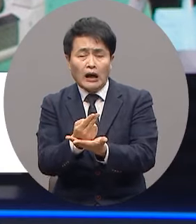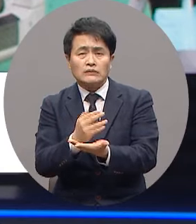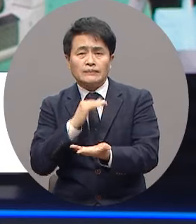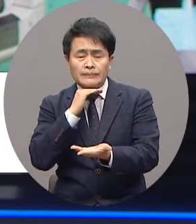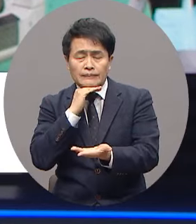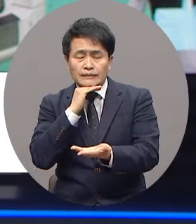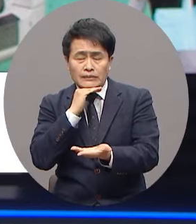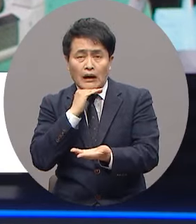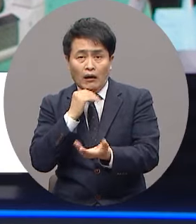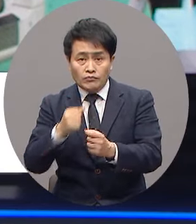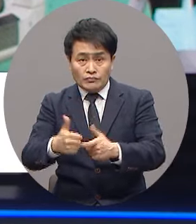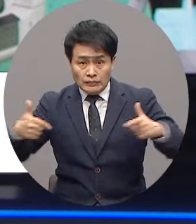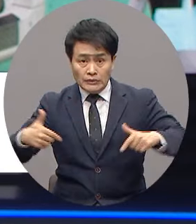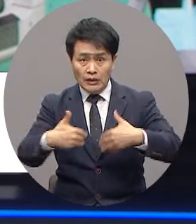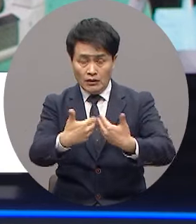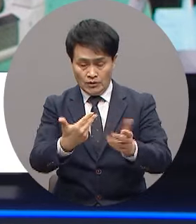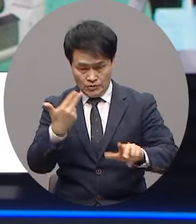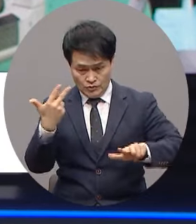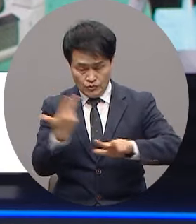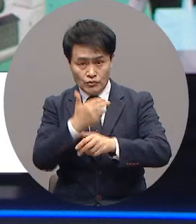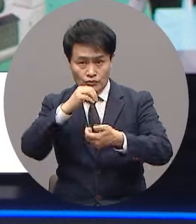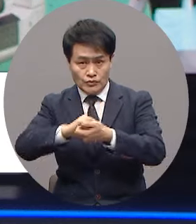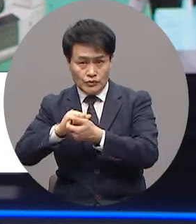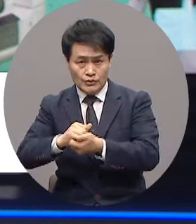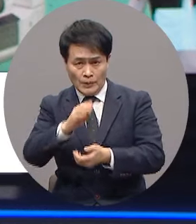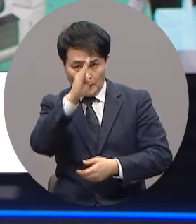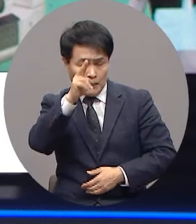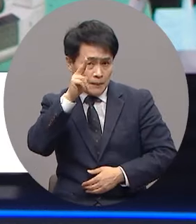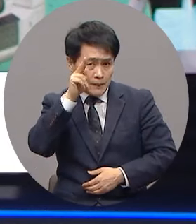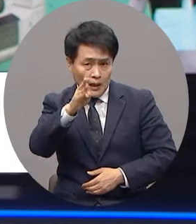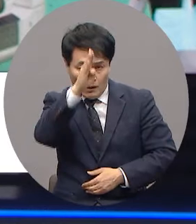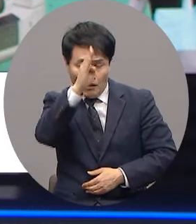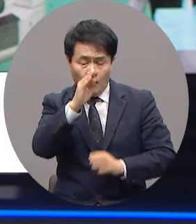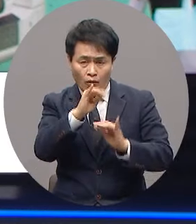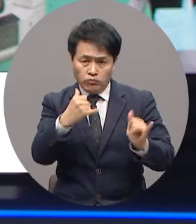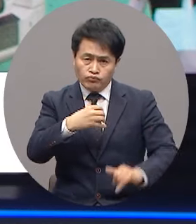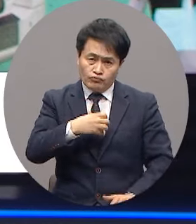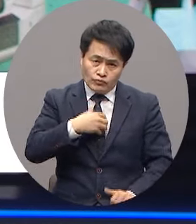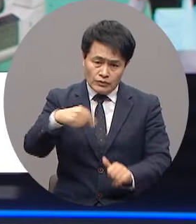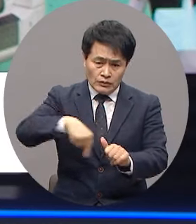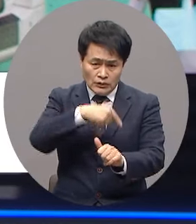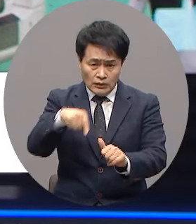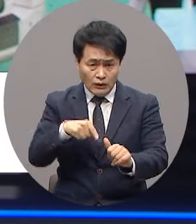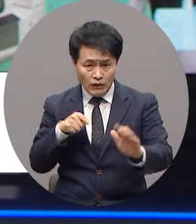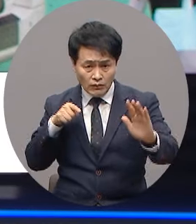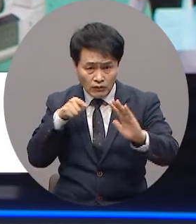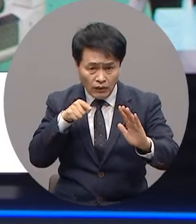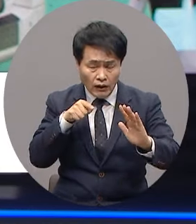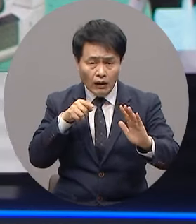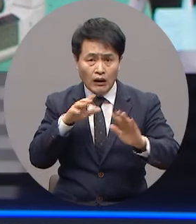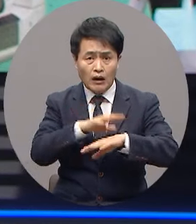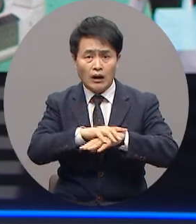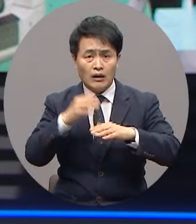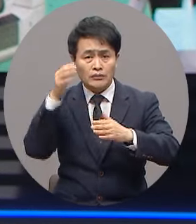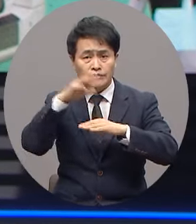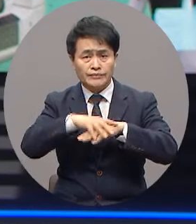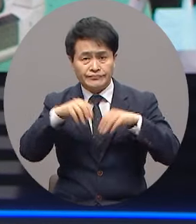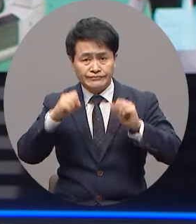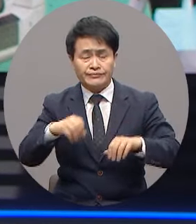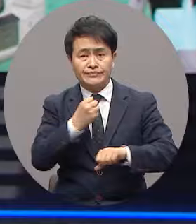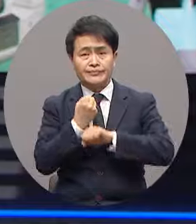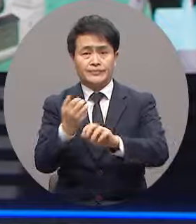속출했습니다. 주기적으로 치료받아야 하는 중증 환자들마저 위기감 속에 발길을 돌리고 있습니다. 차현진